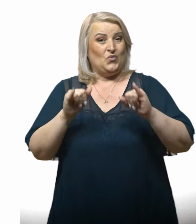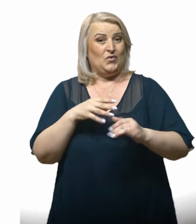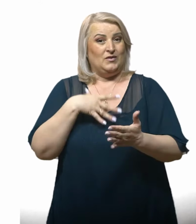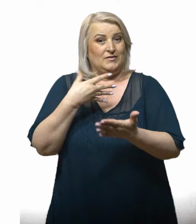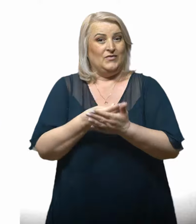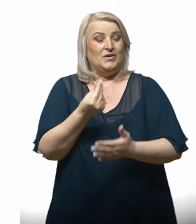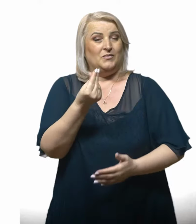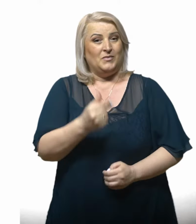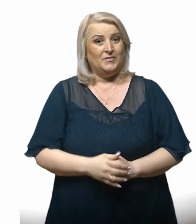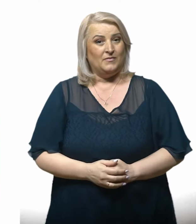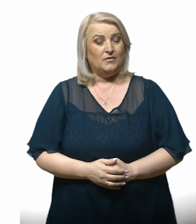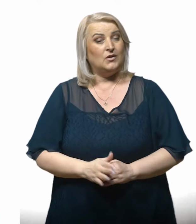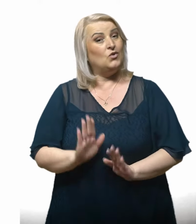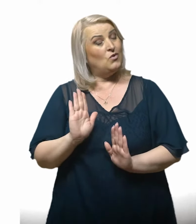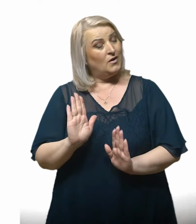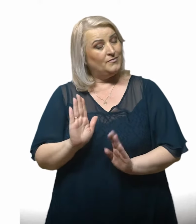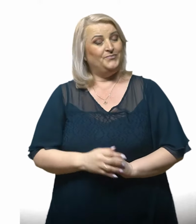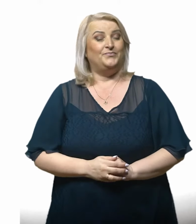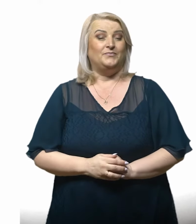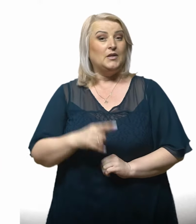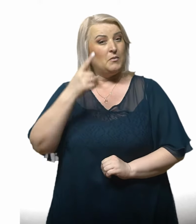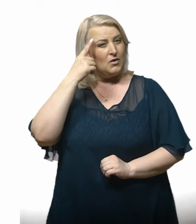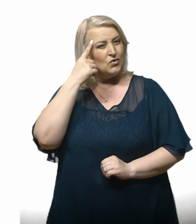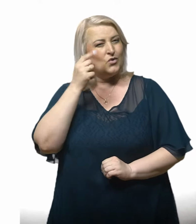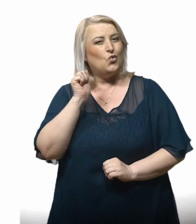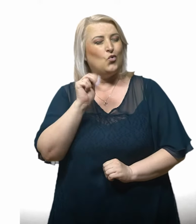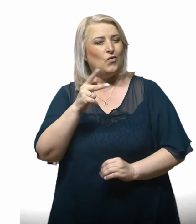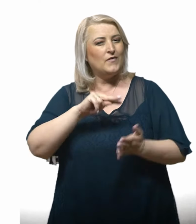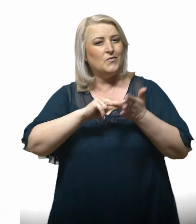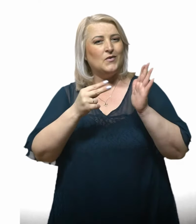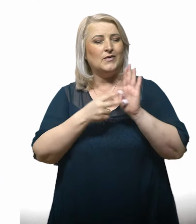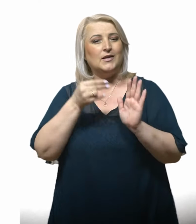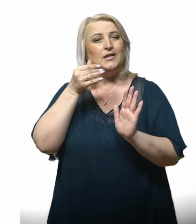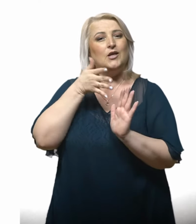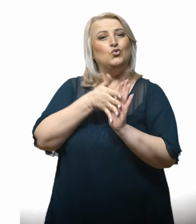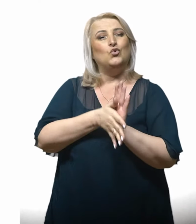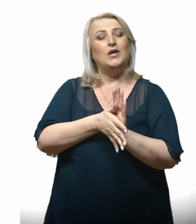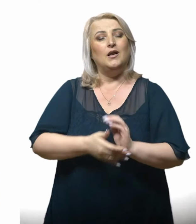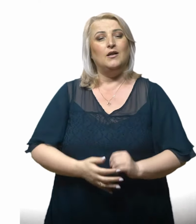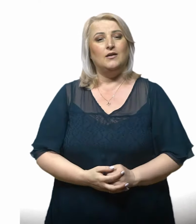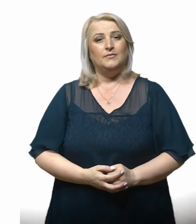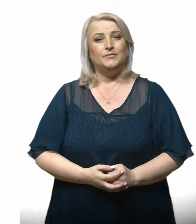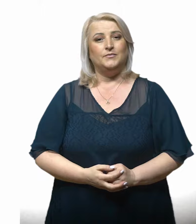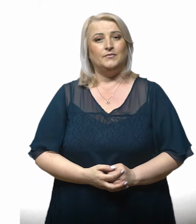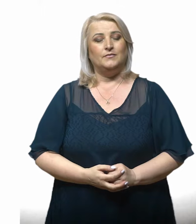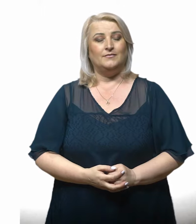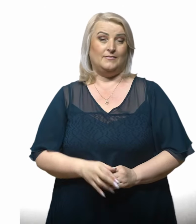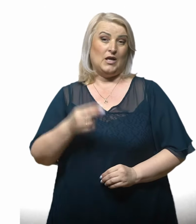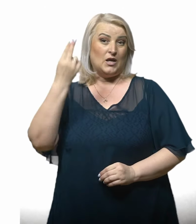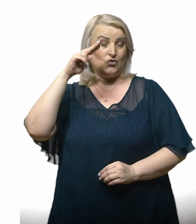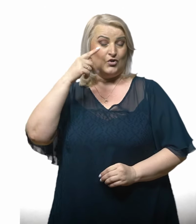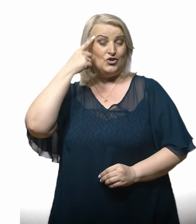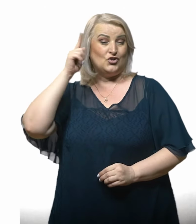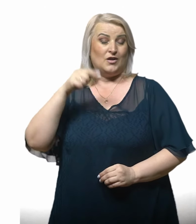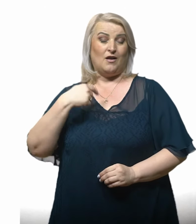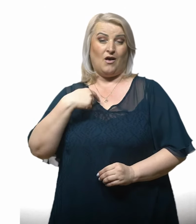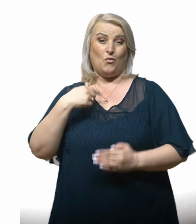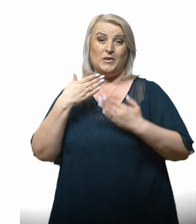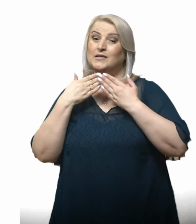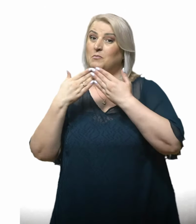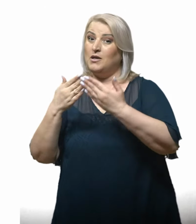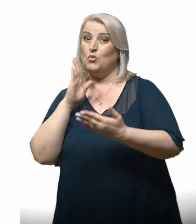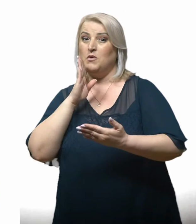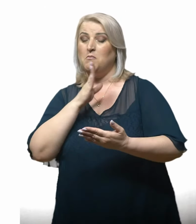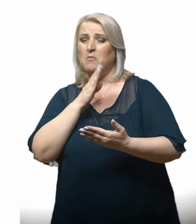tale. Dar te-ai gândit tu cum vei planifica cheltuielile tale? Unchiule, să știi că am întrebat-o și pe